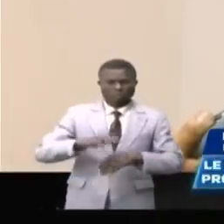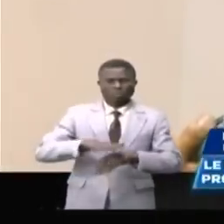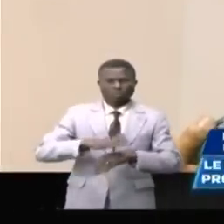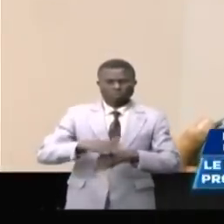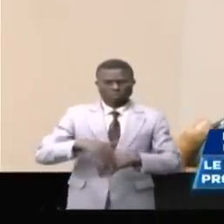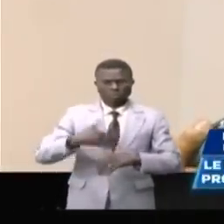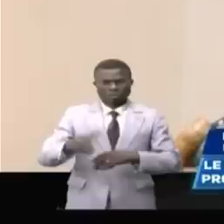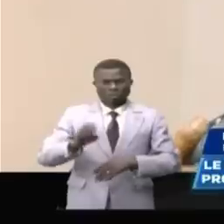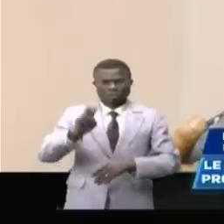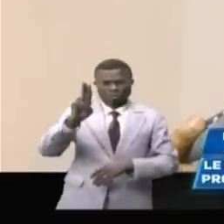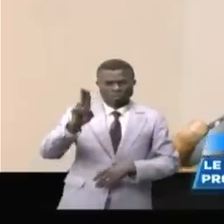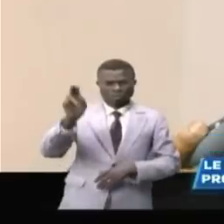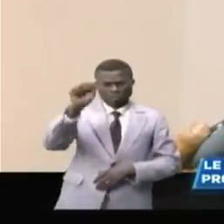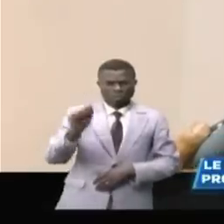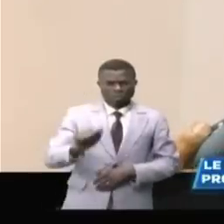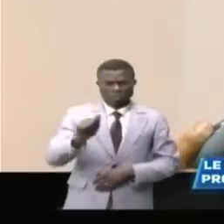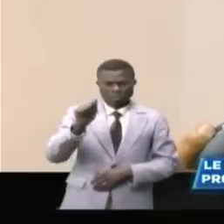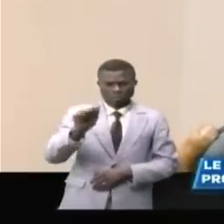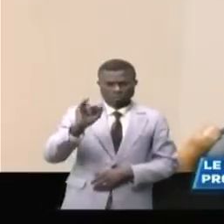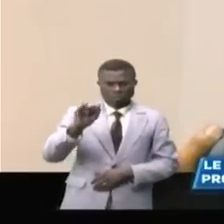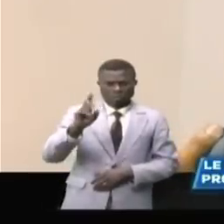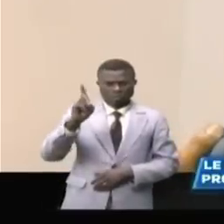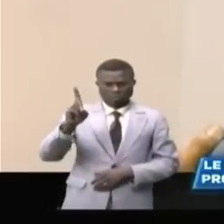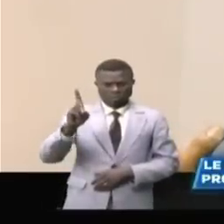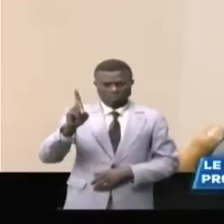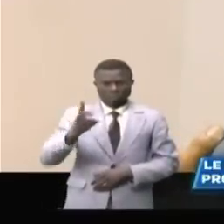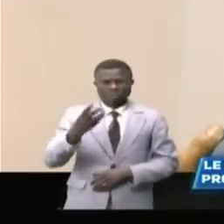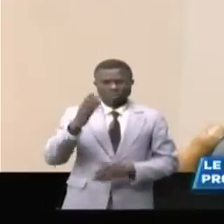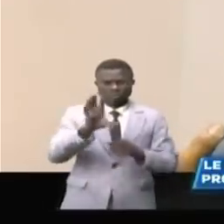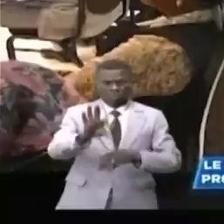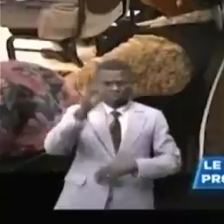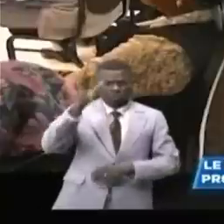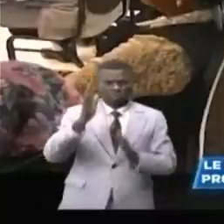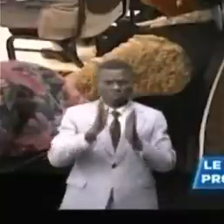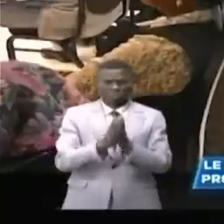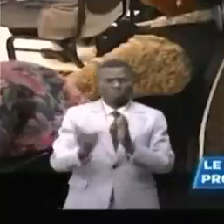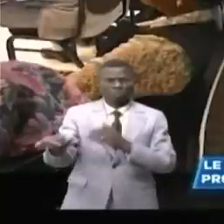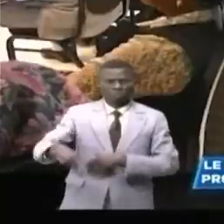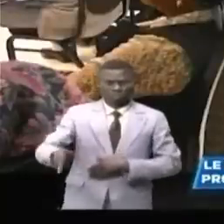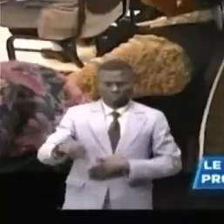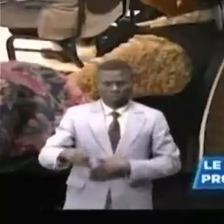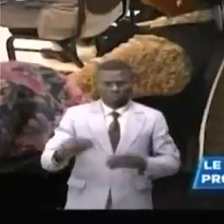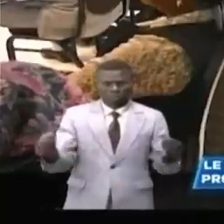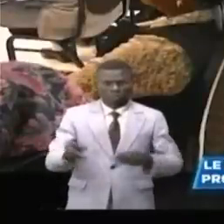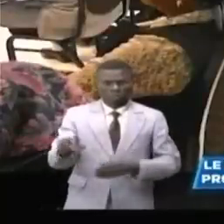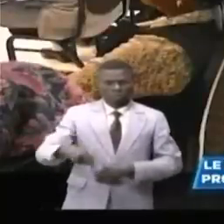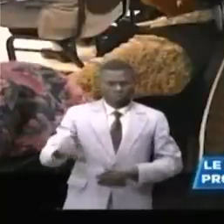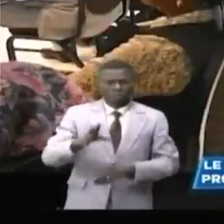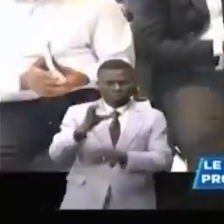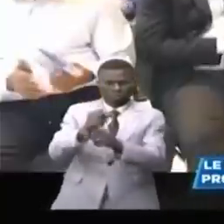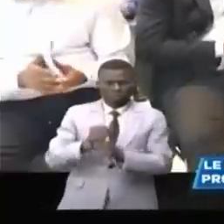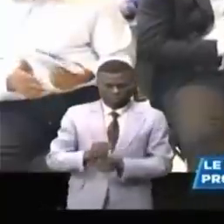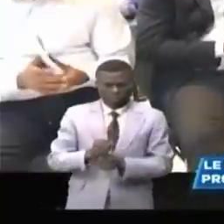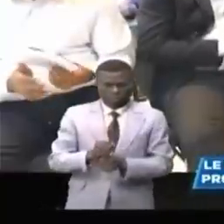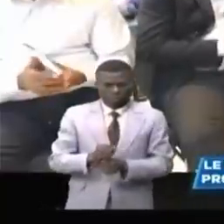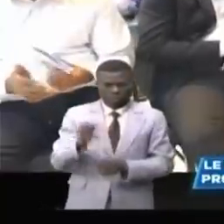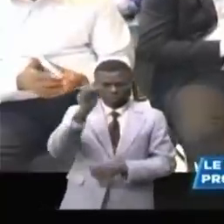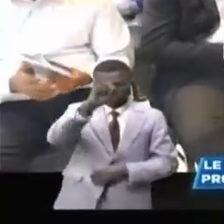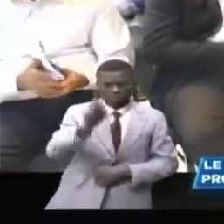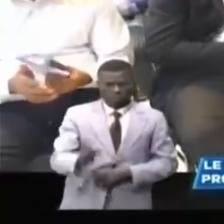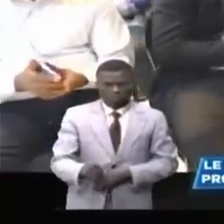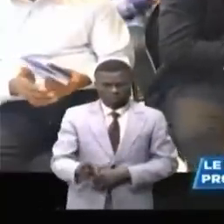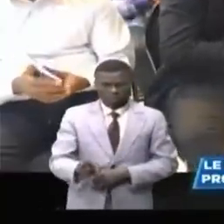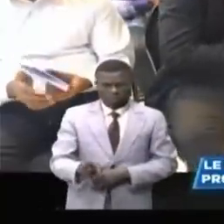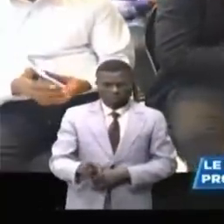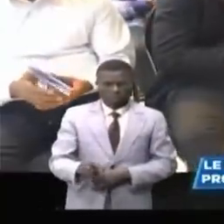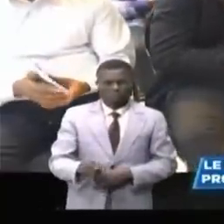l'USAID appuie dans notre pays globalement 10 provinces, ce qui fait que les provinces recevront 30